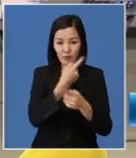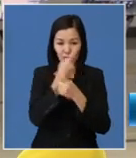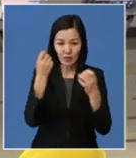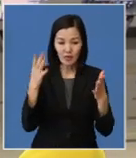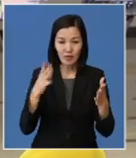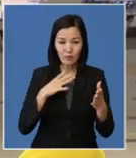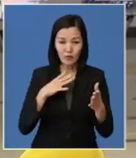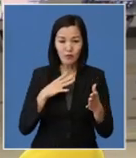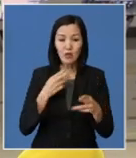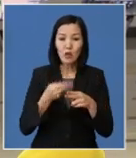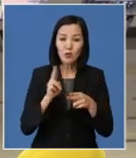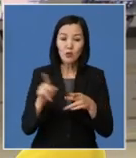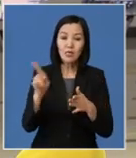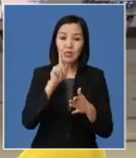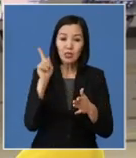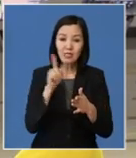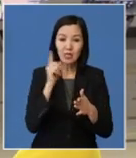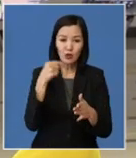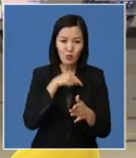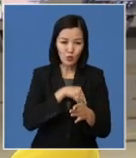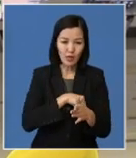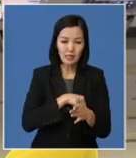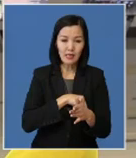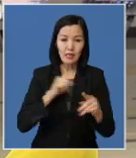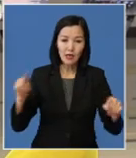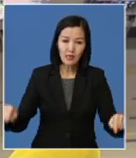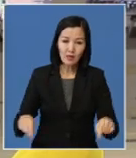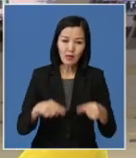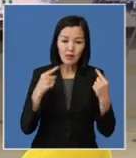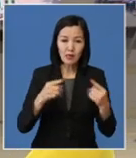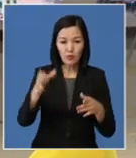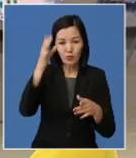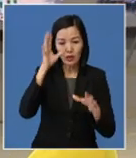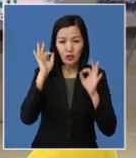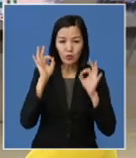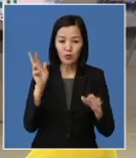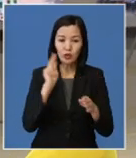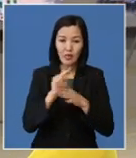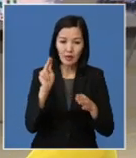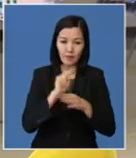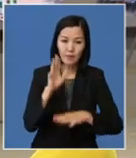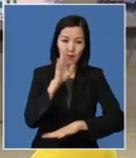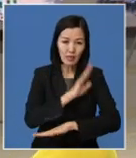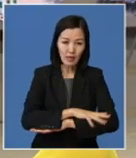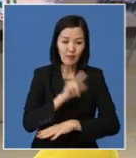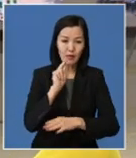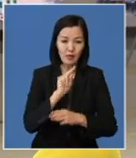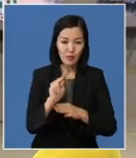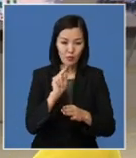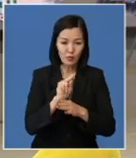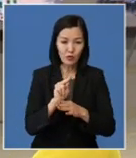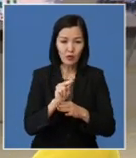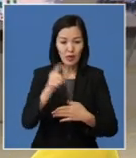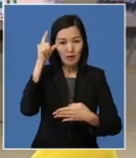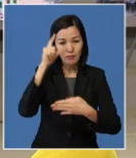отырмыз. Сондықтан мына жастардың рухани кемелденуі жолында дұрыс тәлім-тәрбие беру бағытында бірінші кезекте